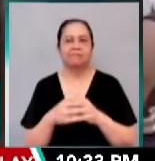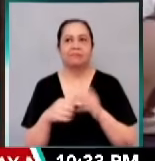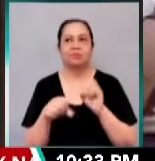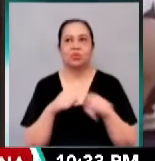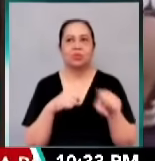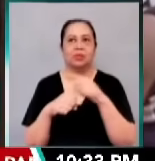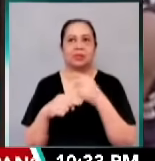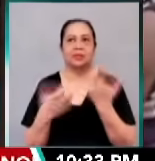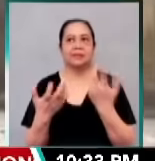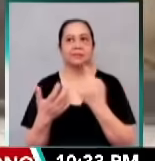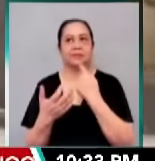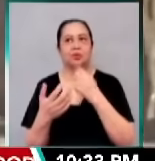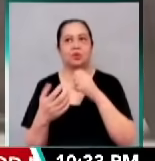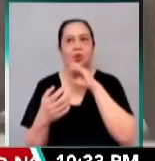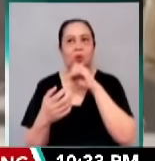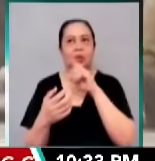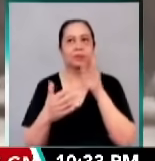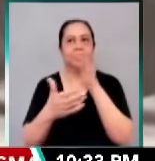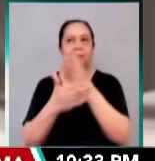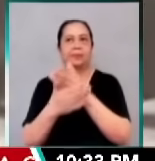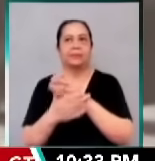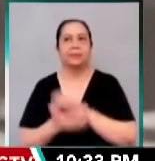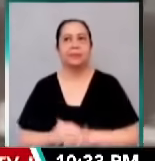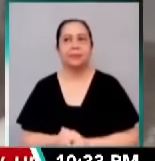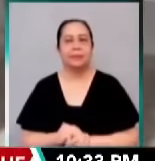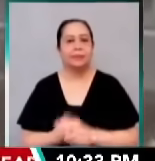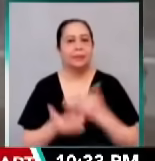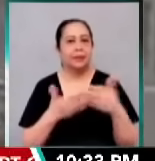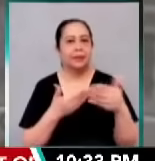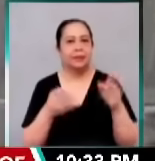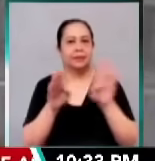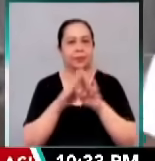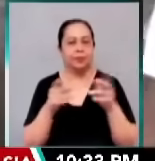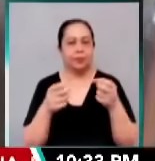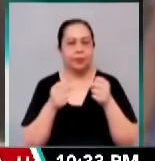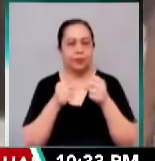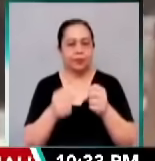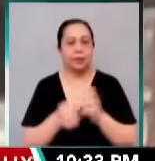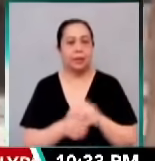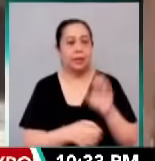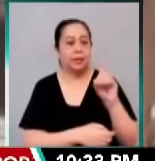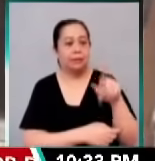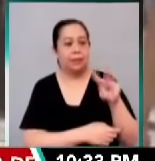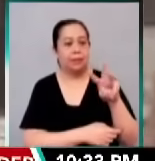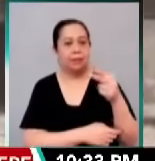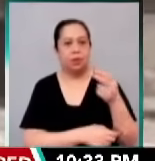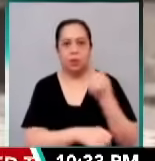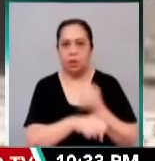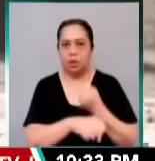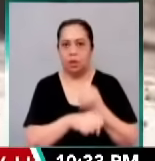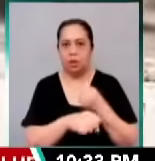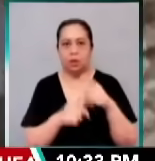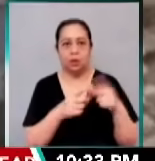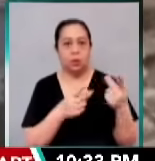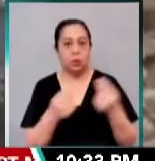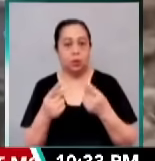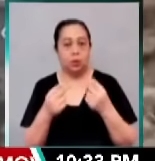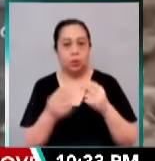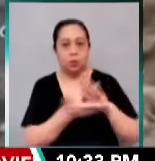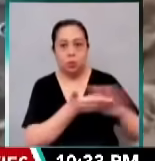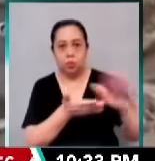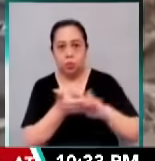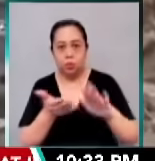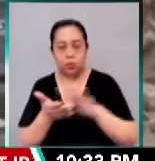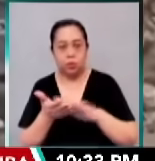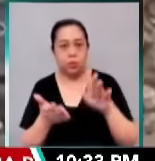So, panagsara man saan. Ang DPWH 7 personnel naman ay pahirapan sa isinasagawang clearing operations sa